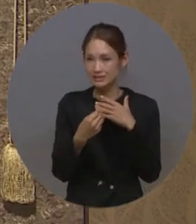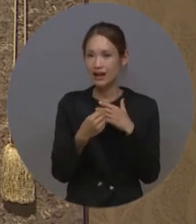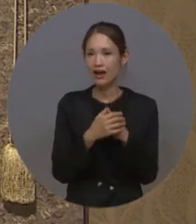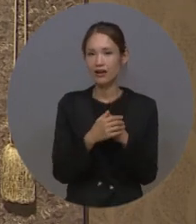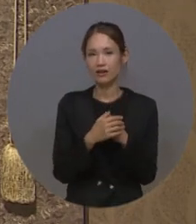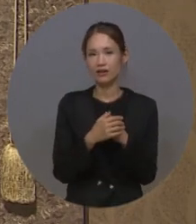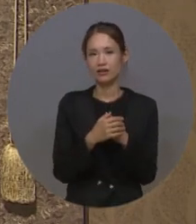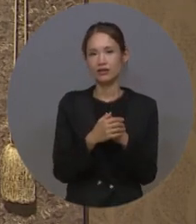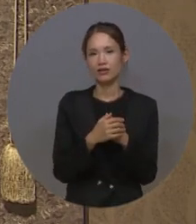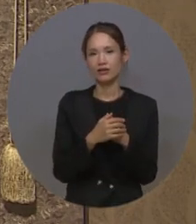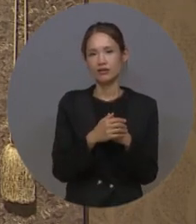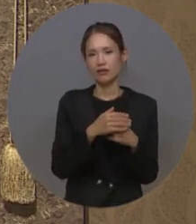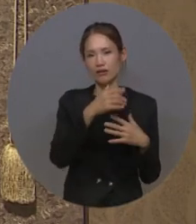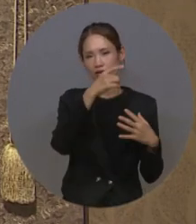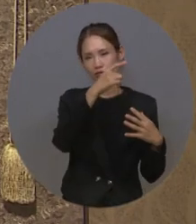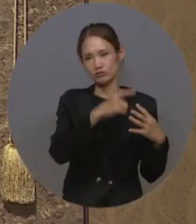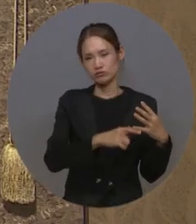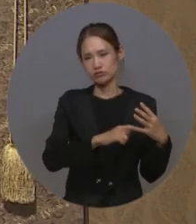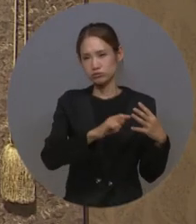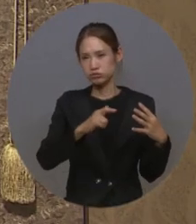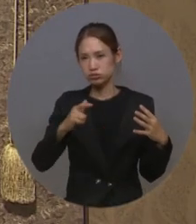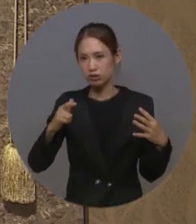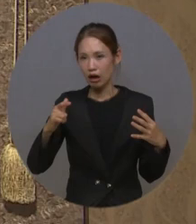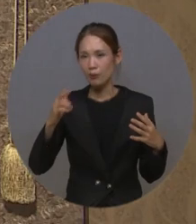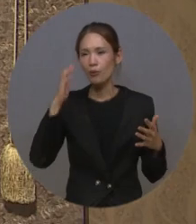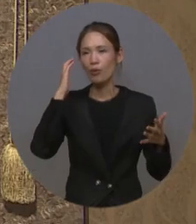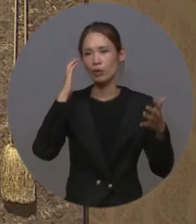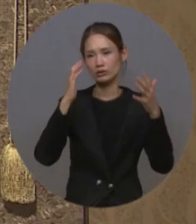찍지, 절차가 복잡해요. 예. 그래서